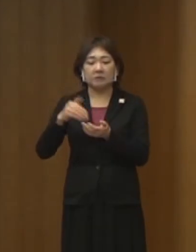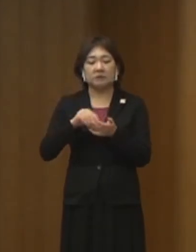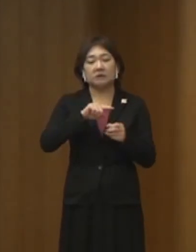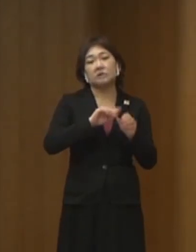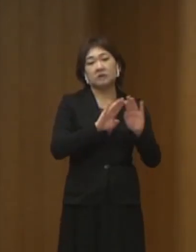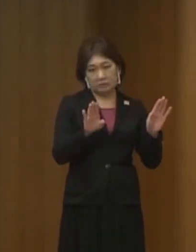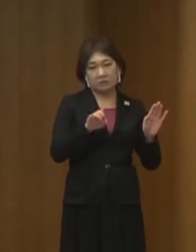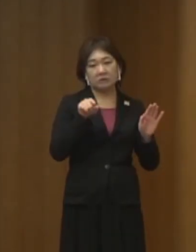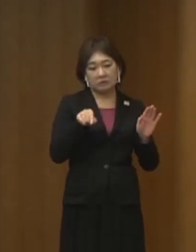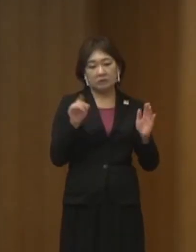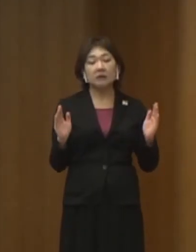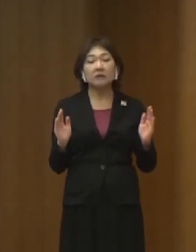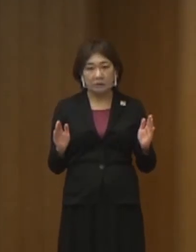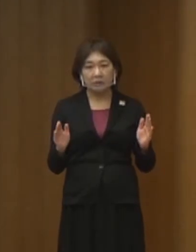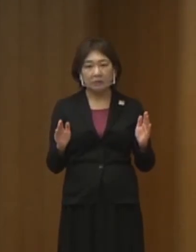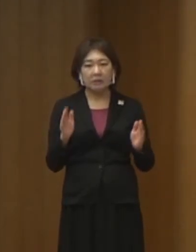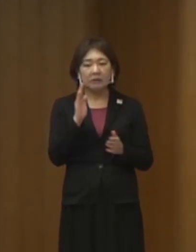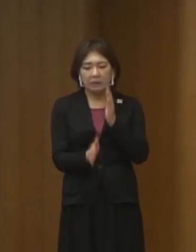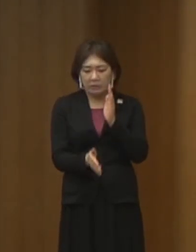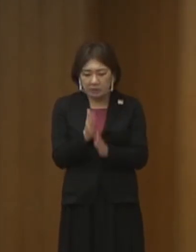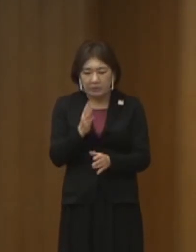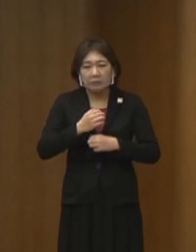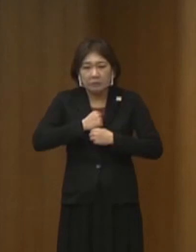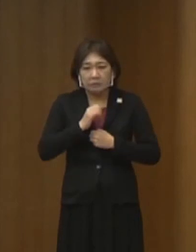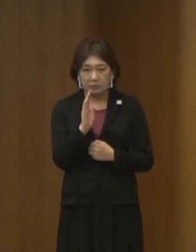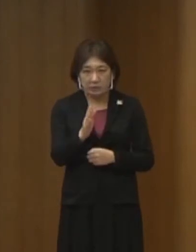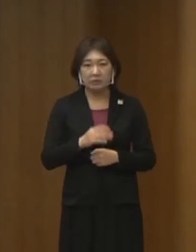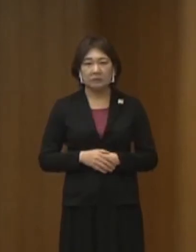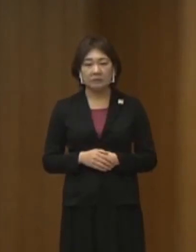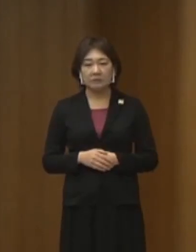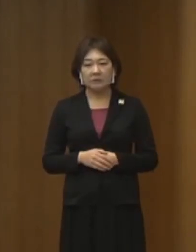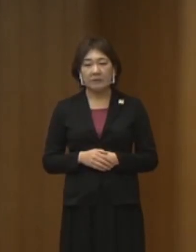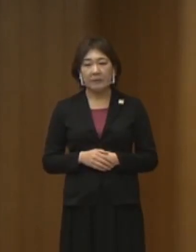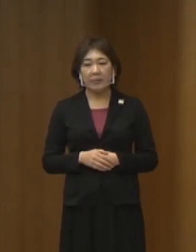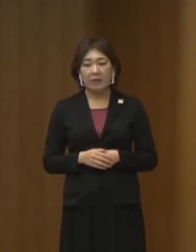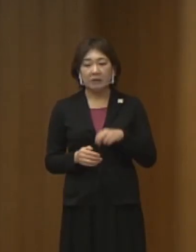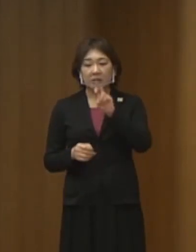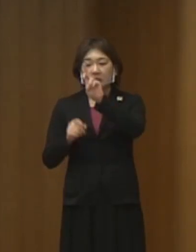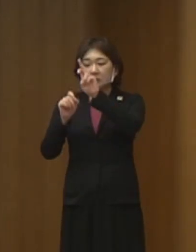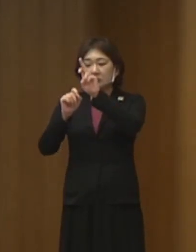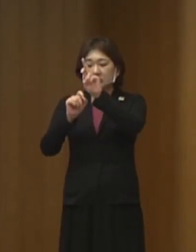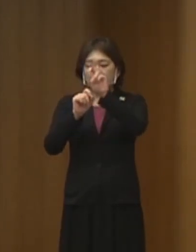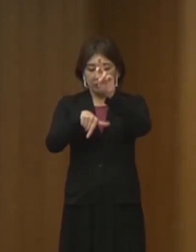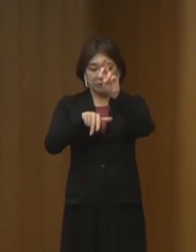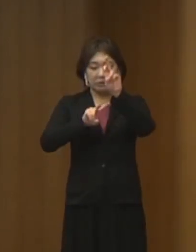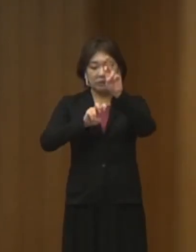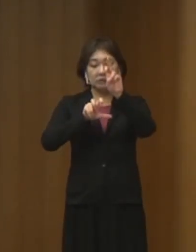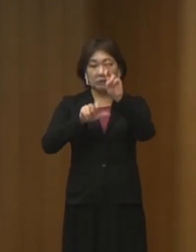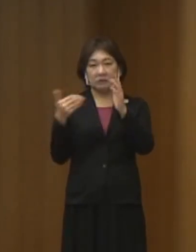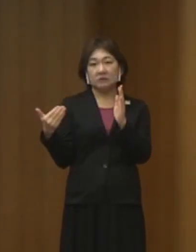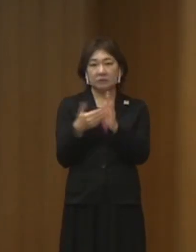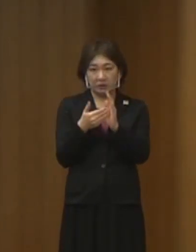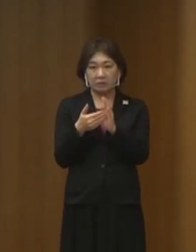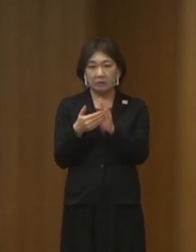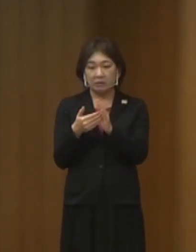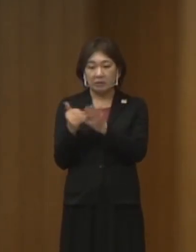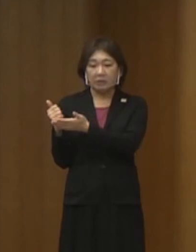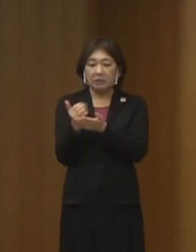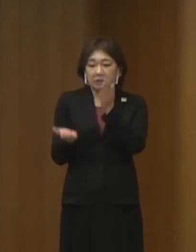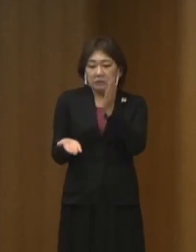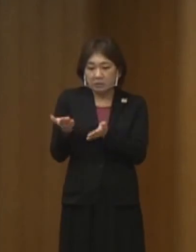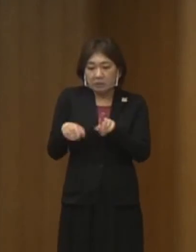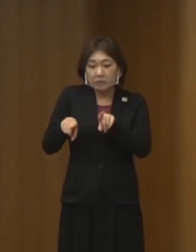めて皆さんにはご注意をいただきたい。まず12月25日まで接待を伴う飲食店を